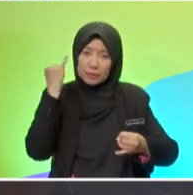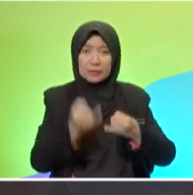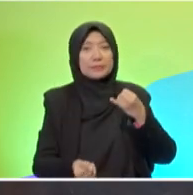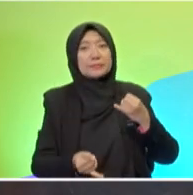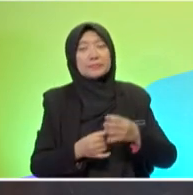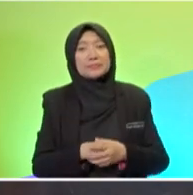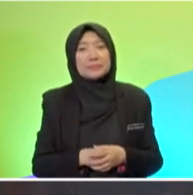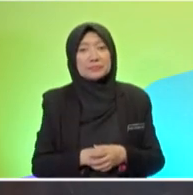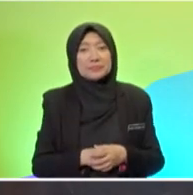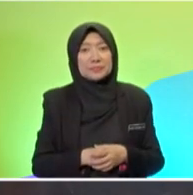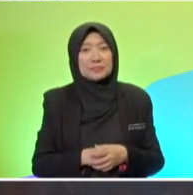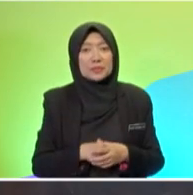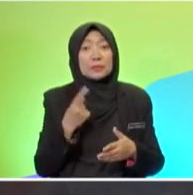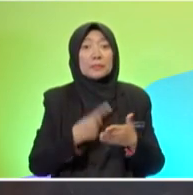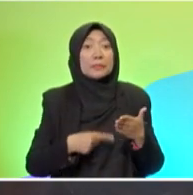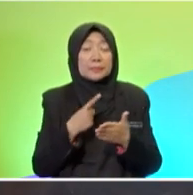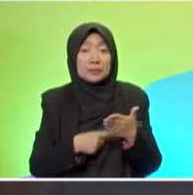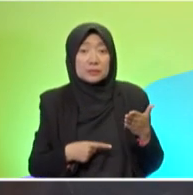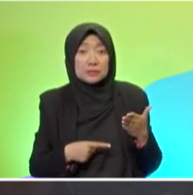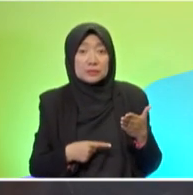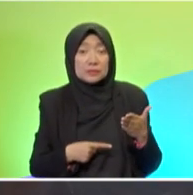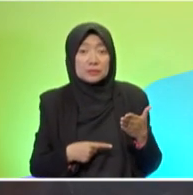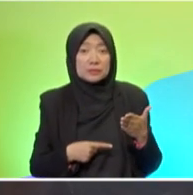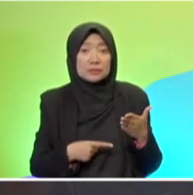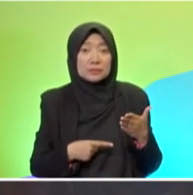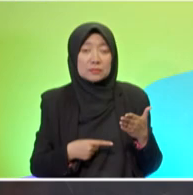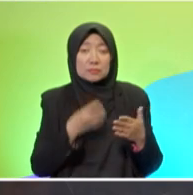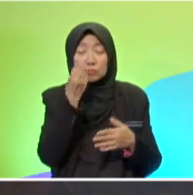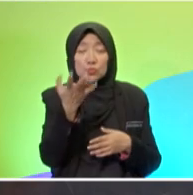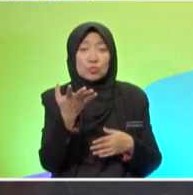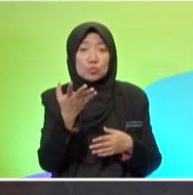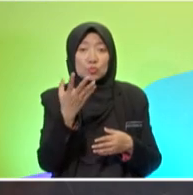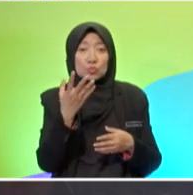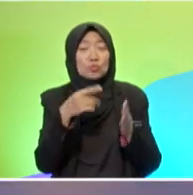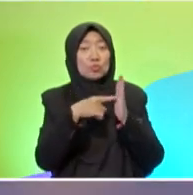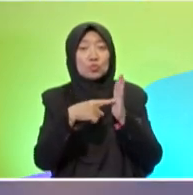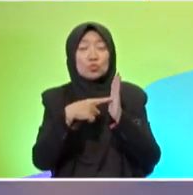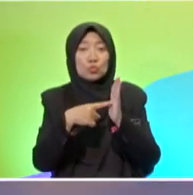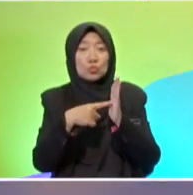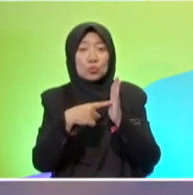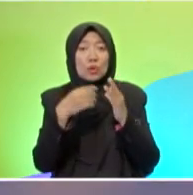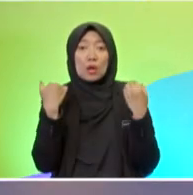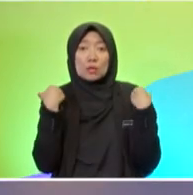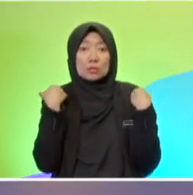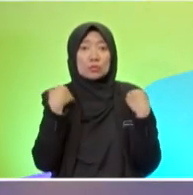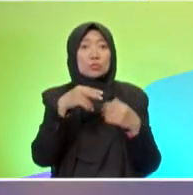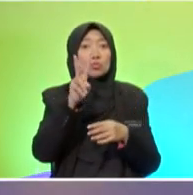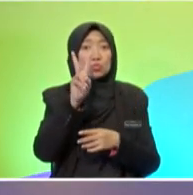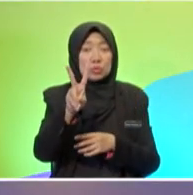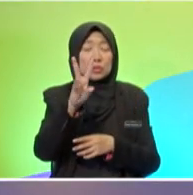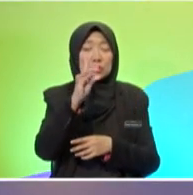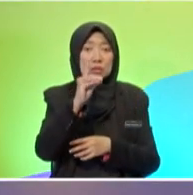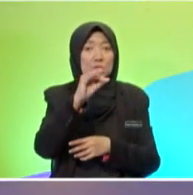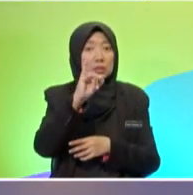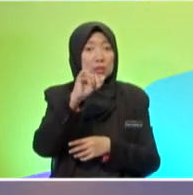Okey. Wah, yang terakhir ni kawan-kawan, yang terakhir ialah nombor dia ada 2 digit.